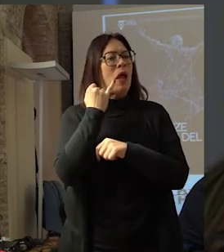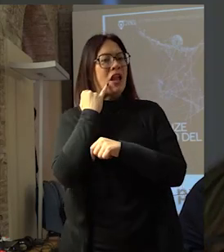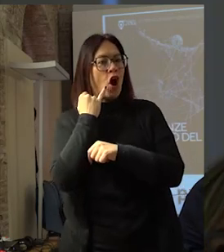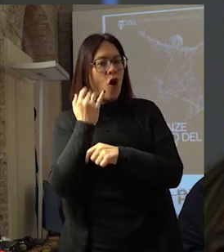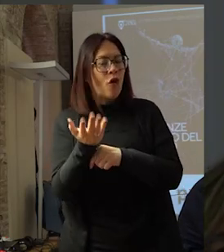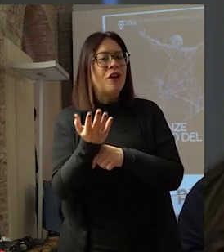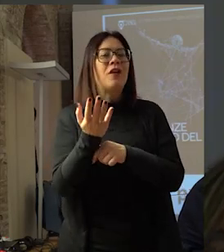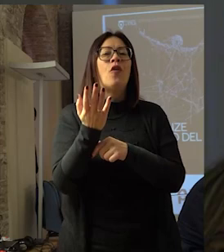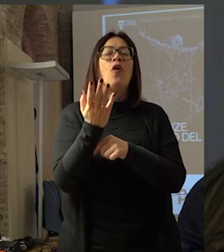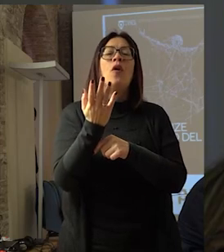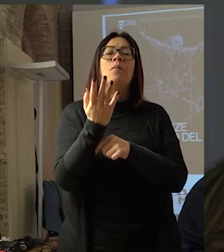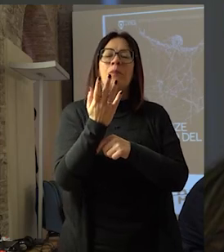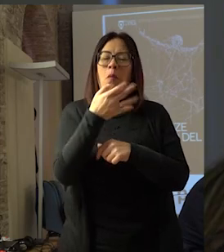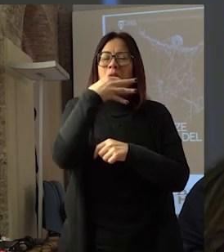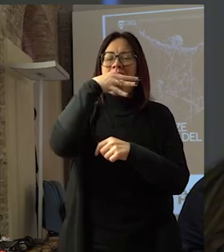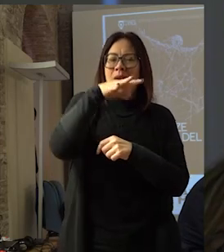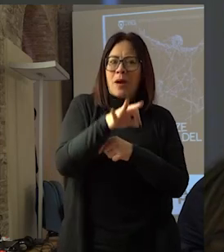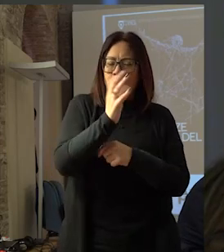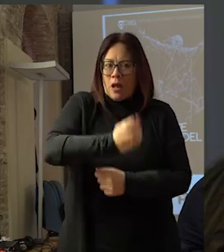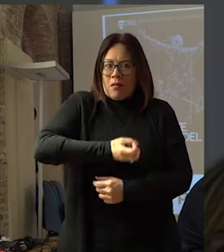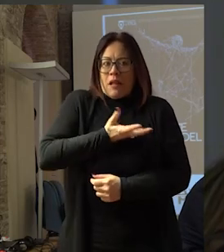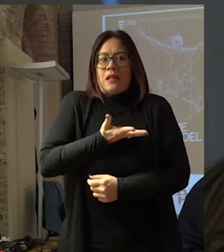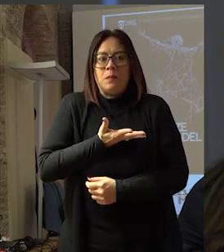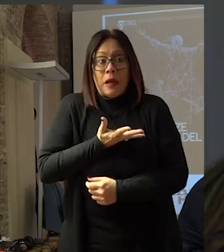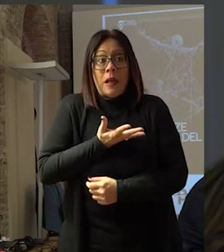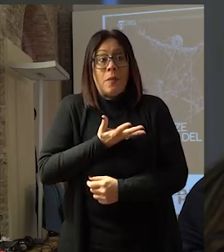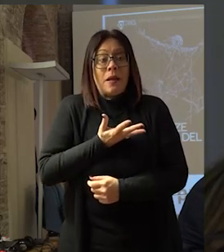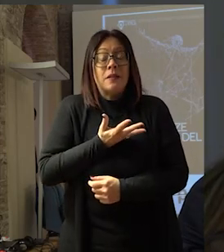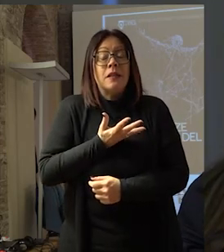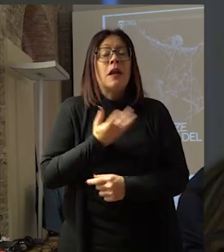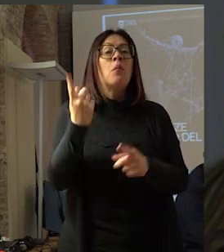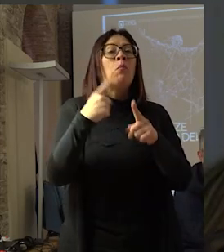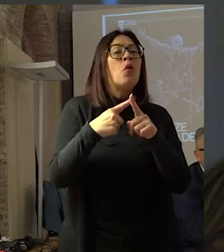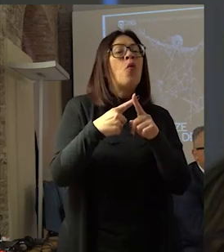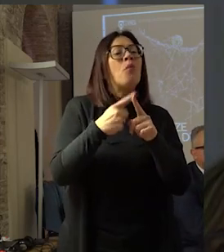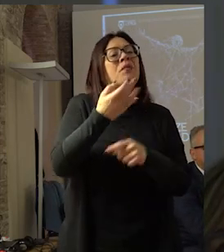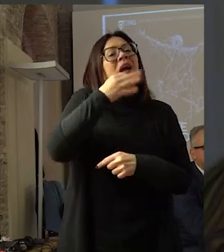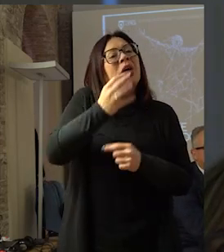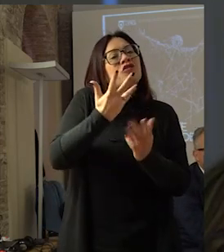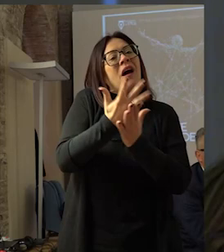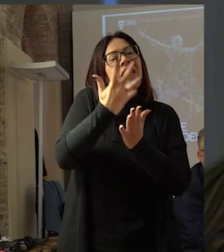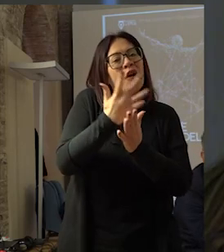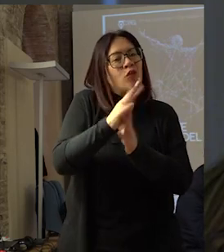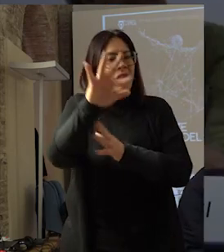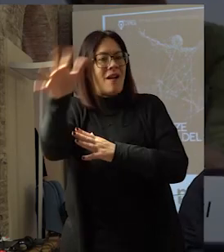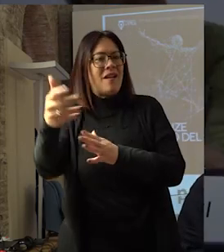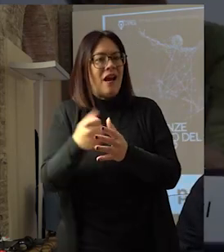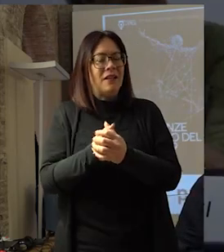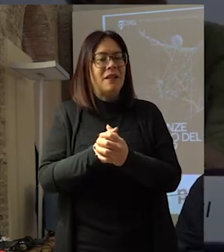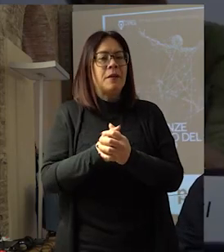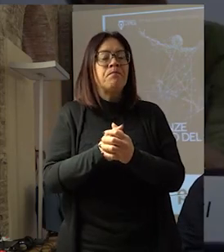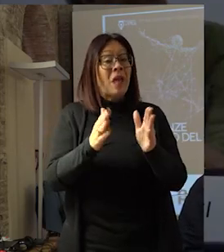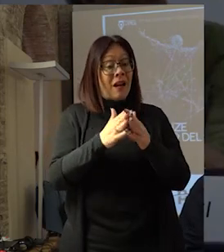quindi una grande capacità di esprimersi e di raccontarsi anche agli altri. Questo